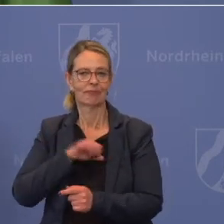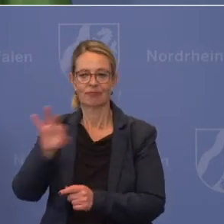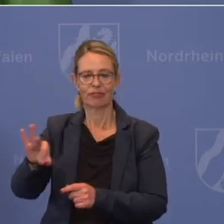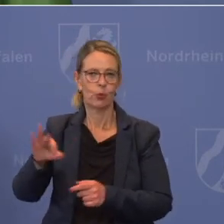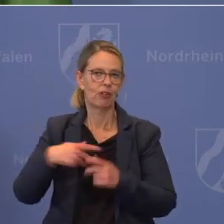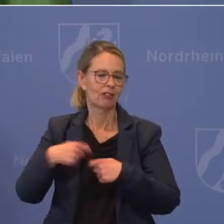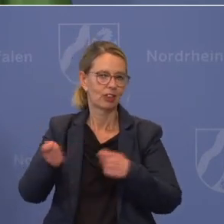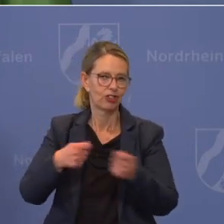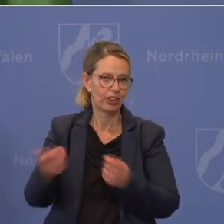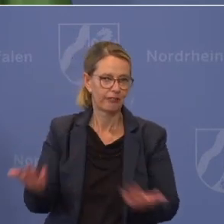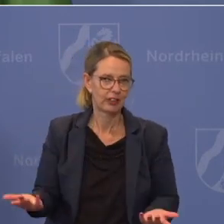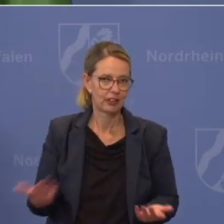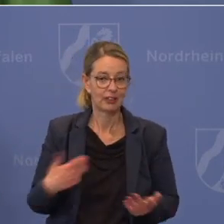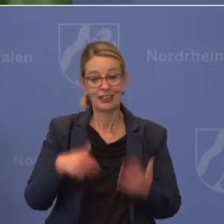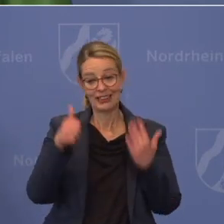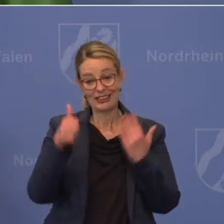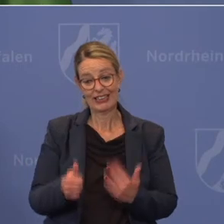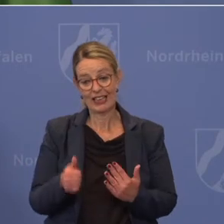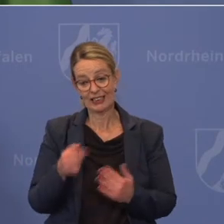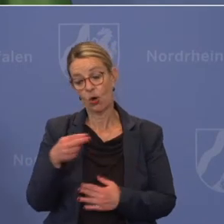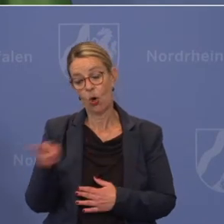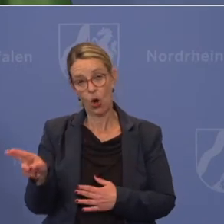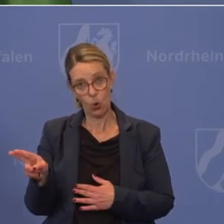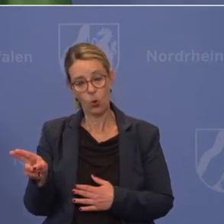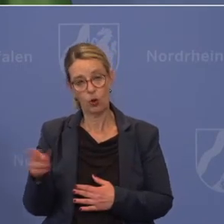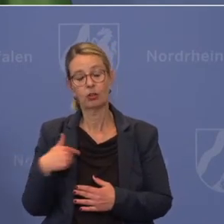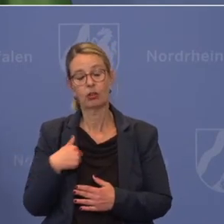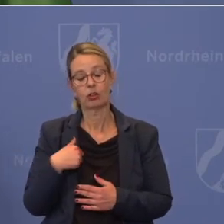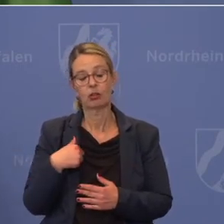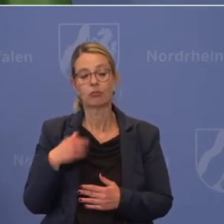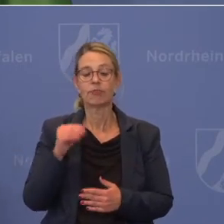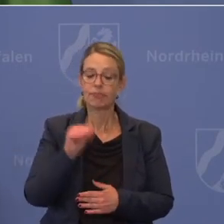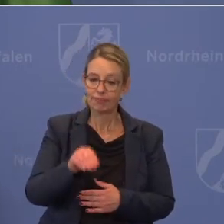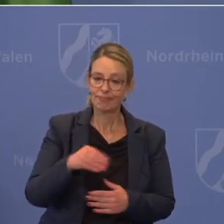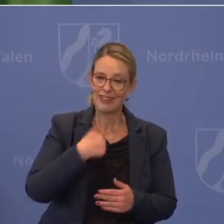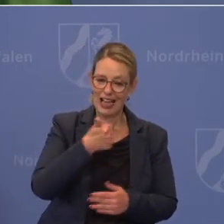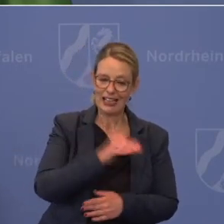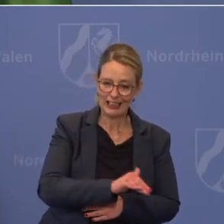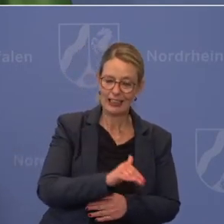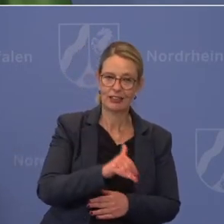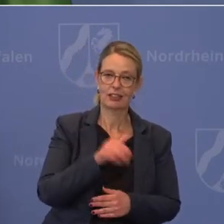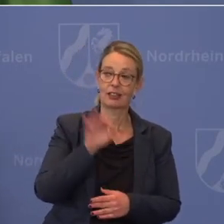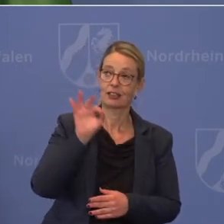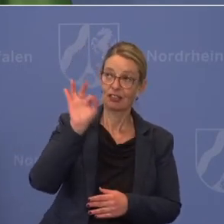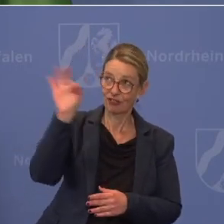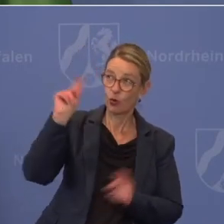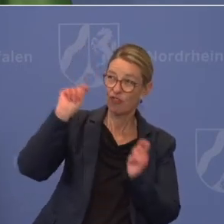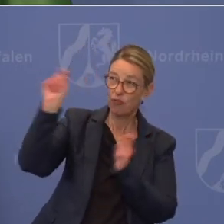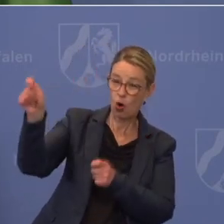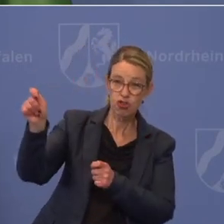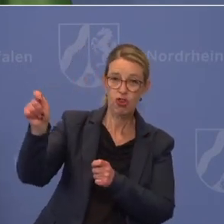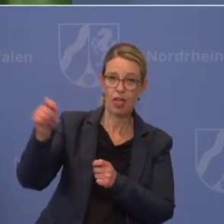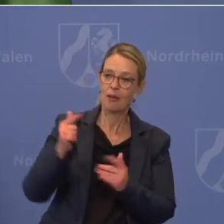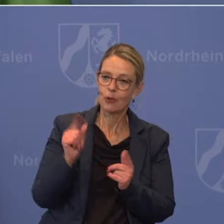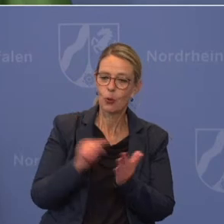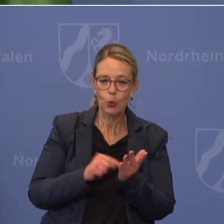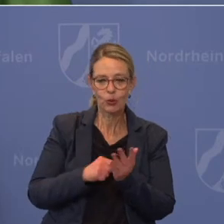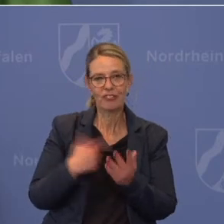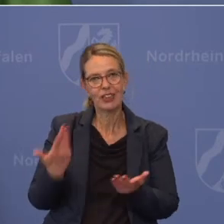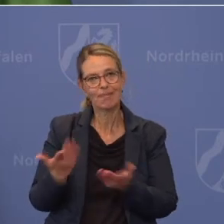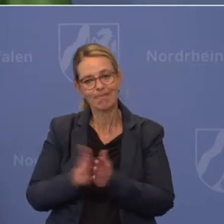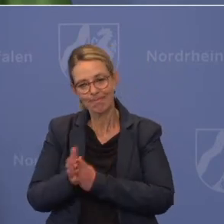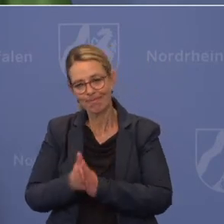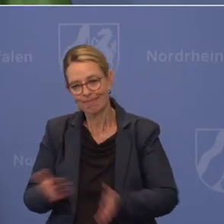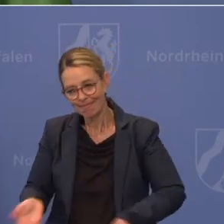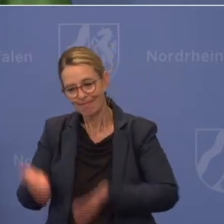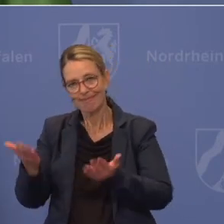einen Betrag von 600 Euro pro Kind einmalig zusätzlich vorgeschlagen, um einen noch größeren Impuls